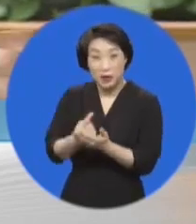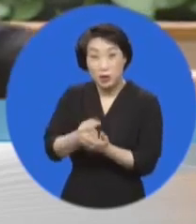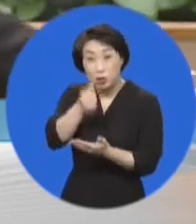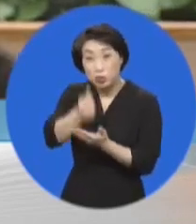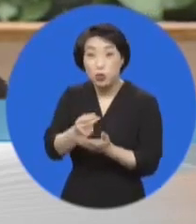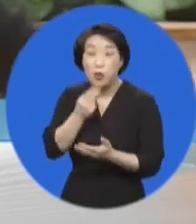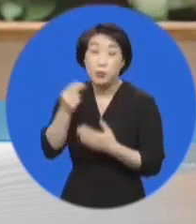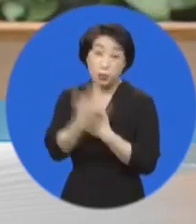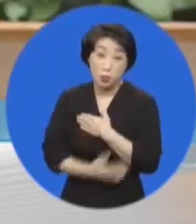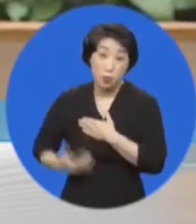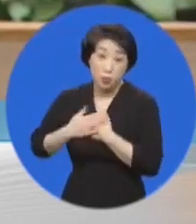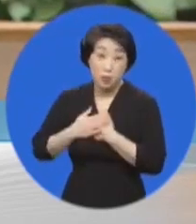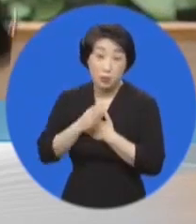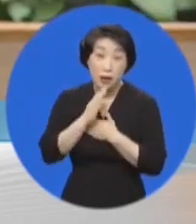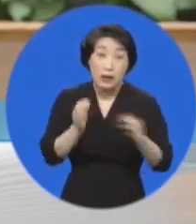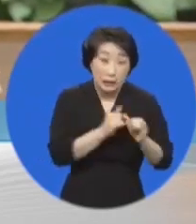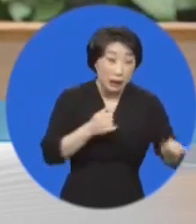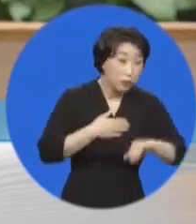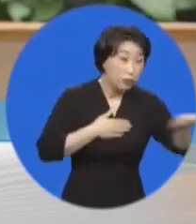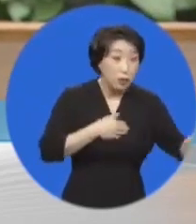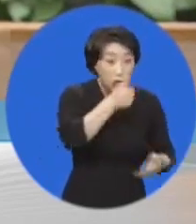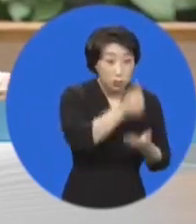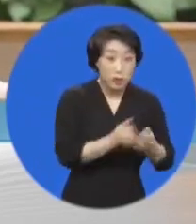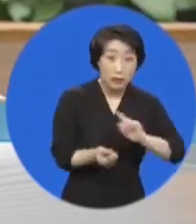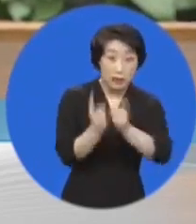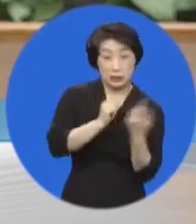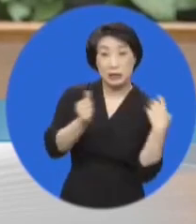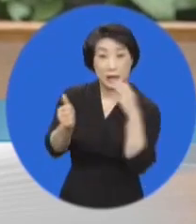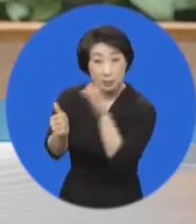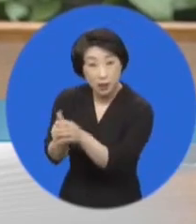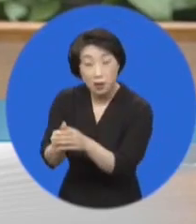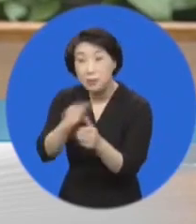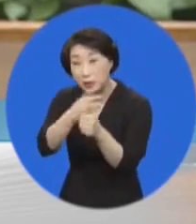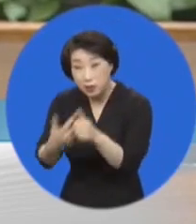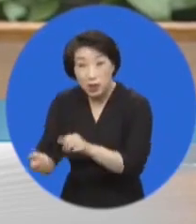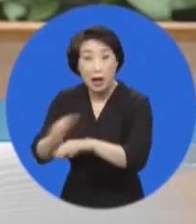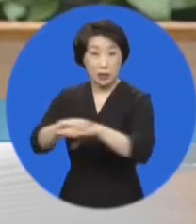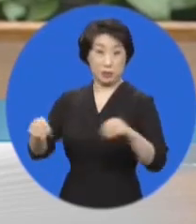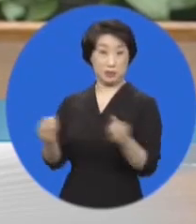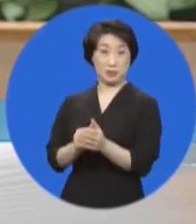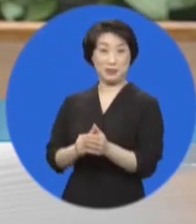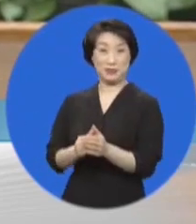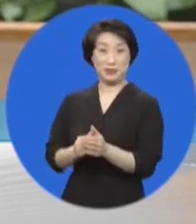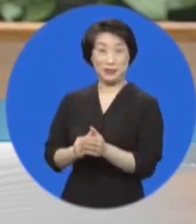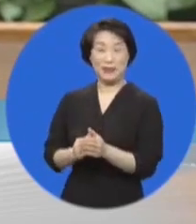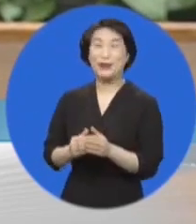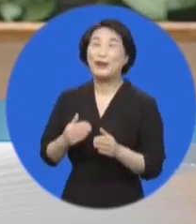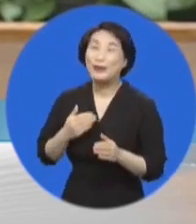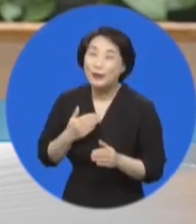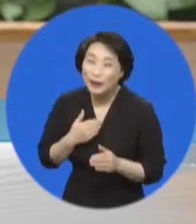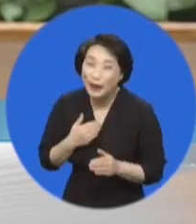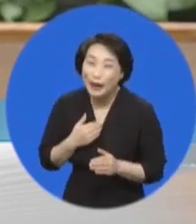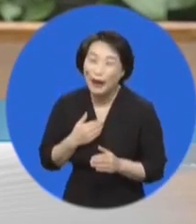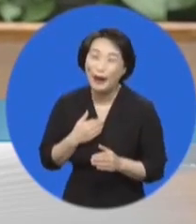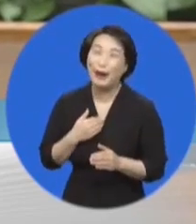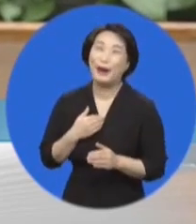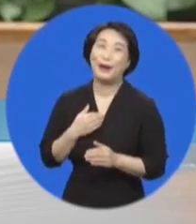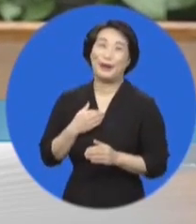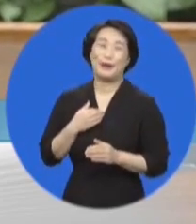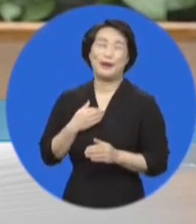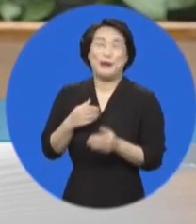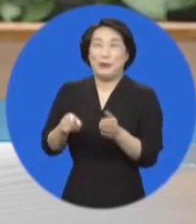몸으로 인류의 죄를 짊어지고 피 쏟아서 해결했으니 우리가